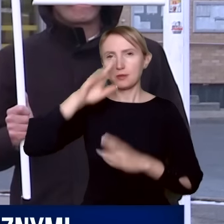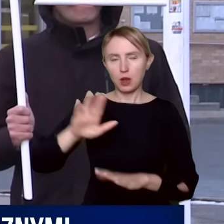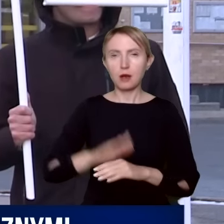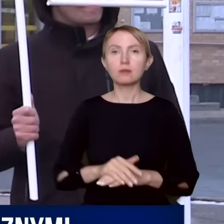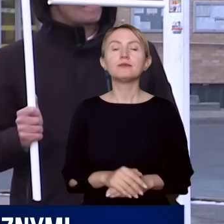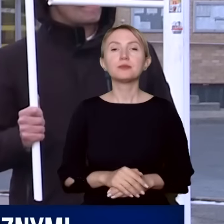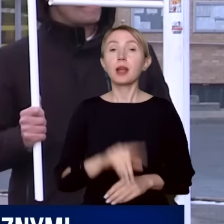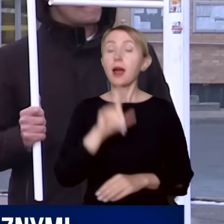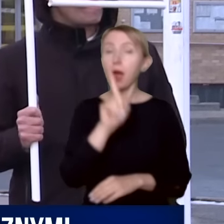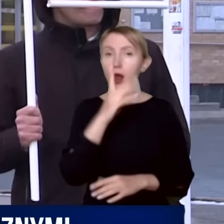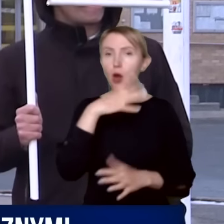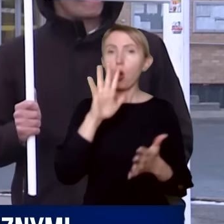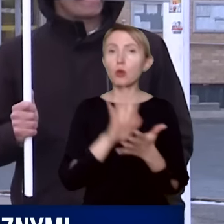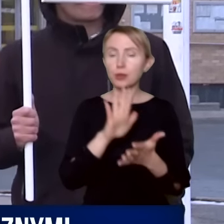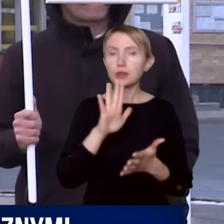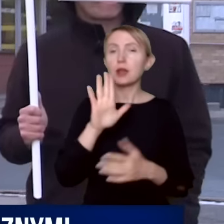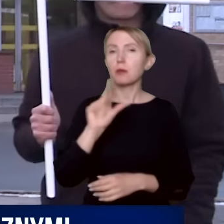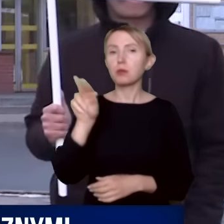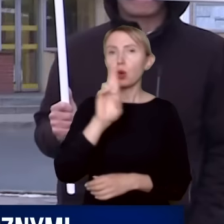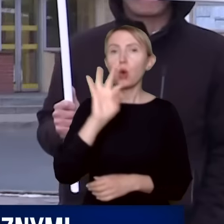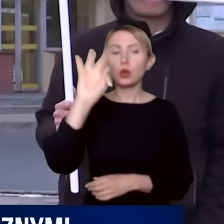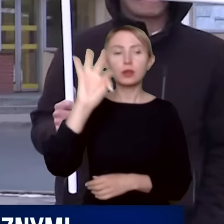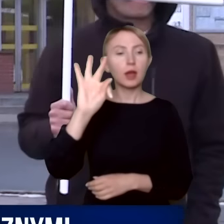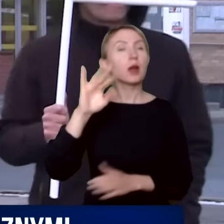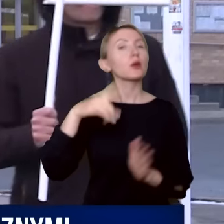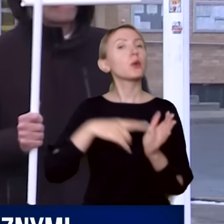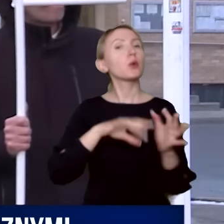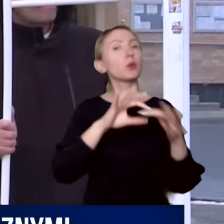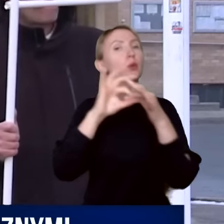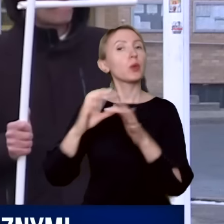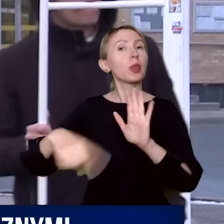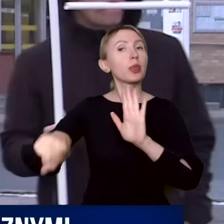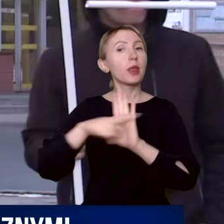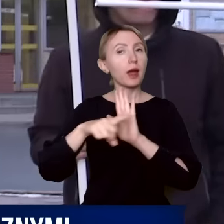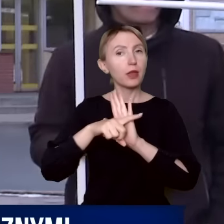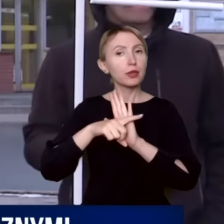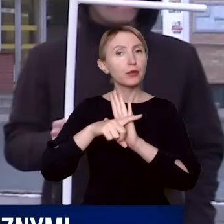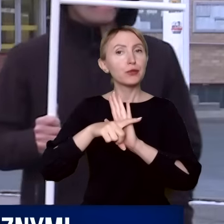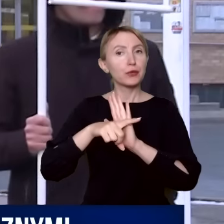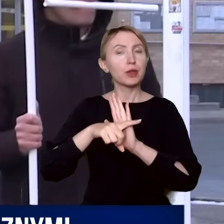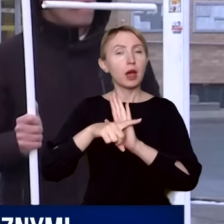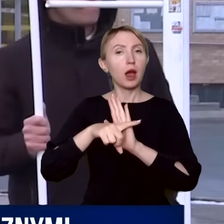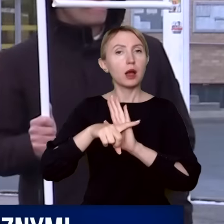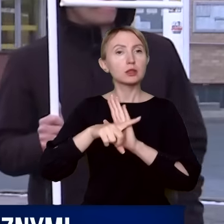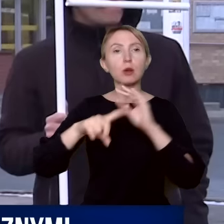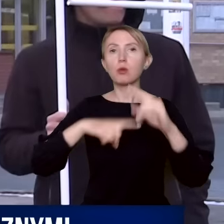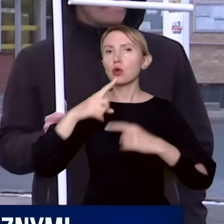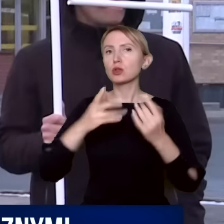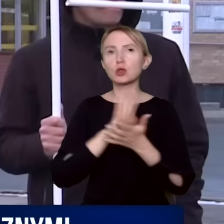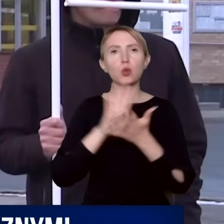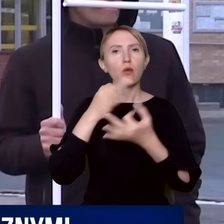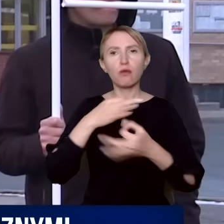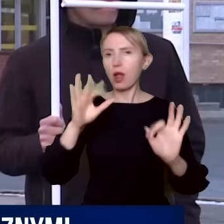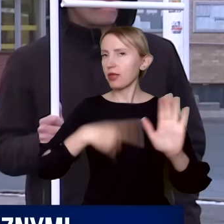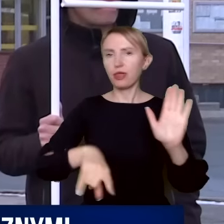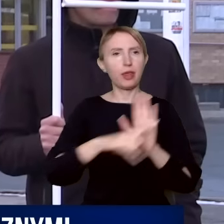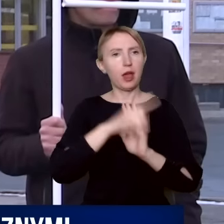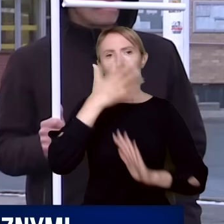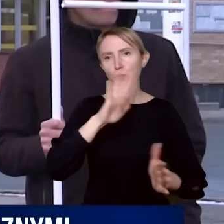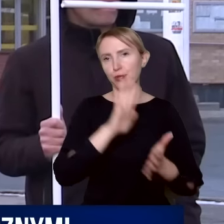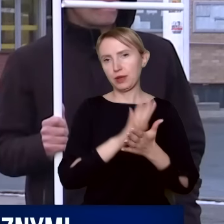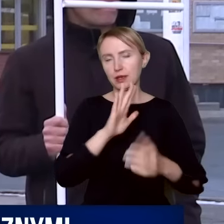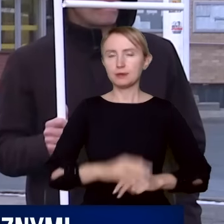tym, że opinia Adama Bodnara odnosi się negatywnie do procesu ułaskawieniowego, do wypuszczenia